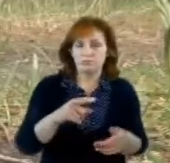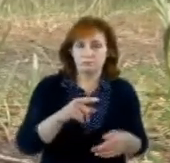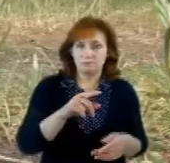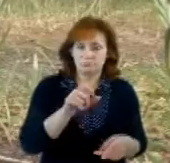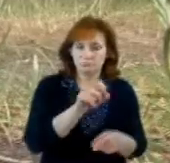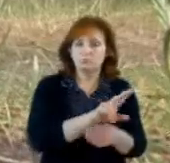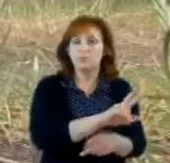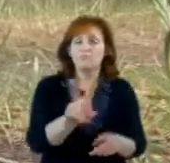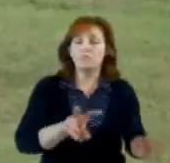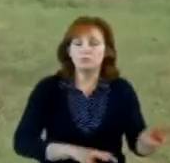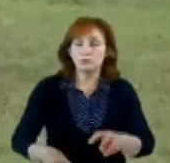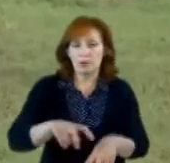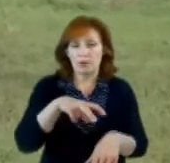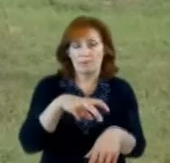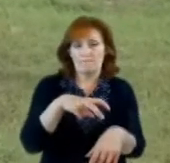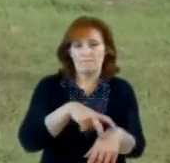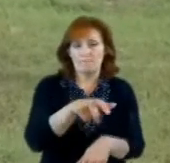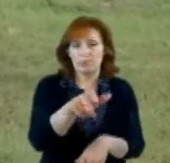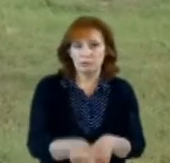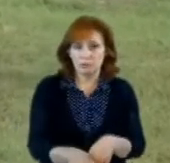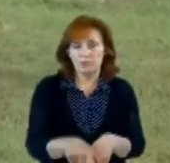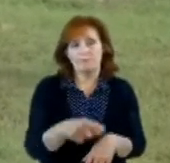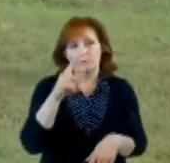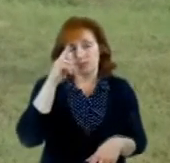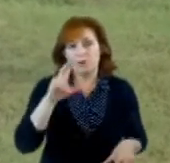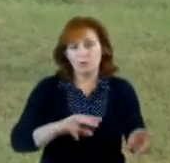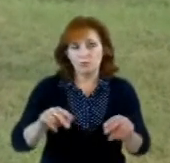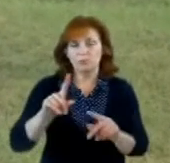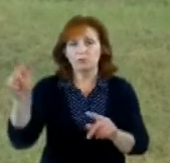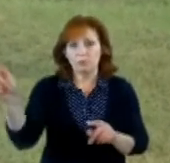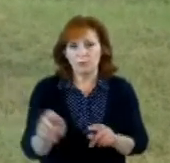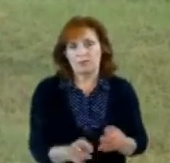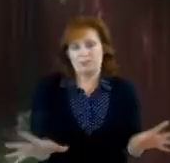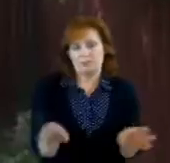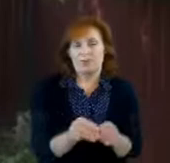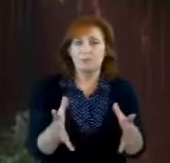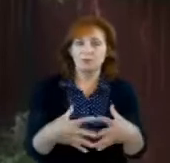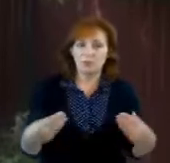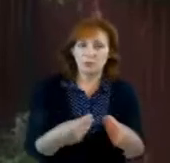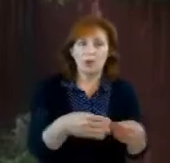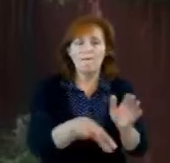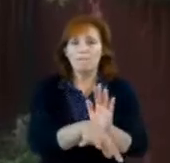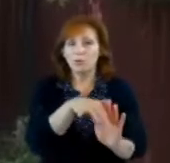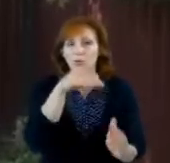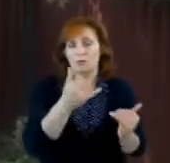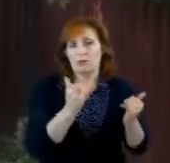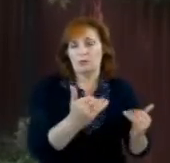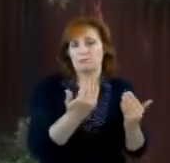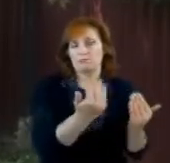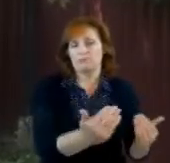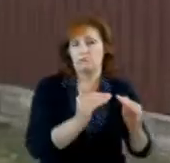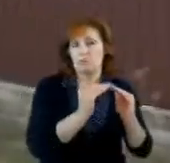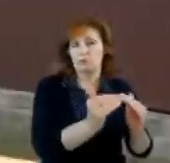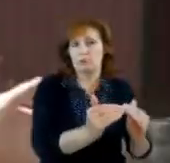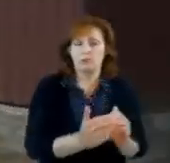по всій Україні. Розраховують, що приїде сюди з родиною. Також підібрали для медика будинок. Хата недавно построєна,